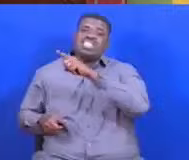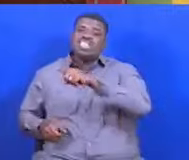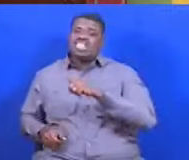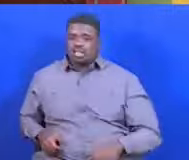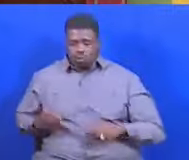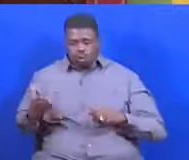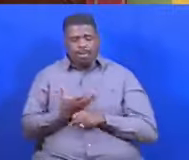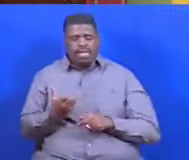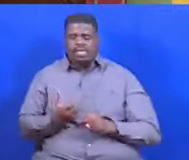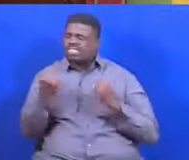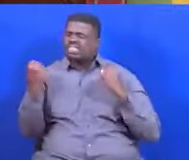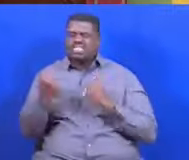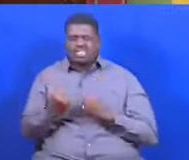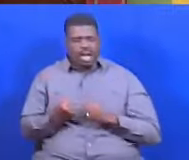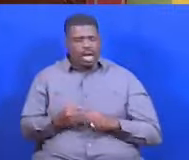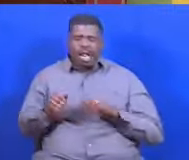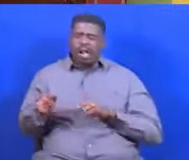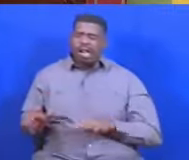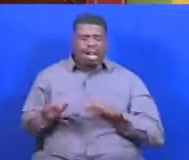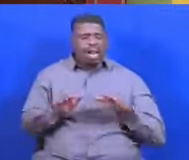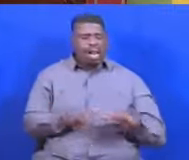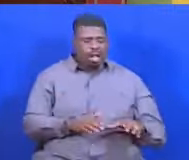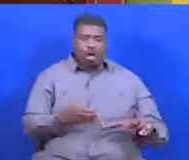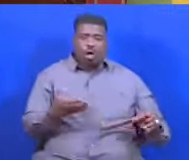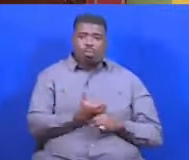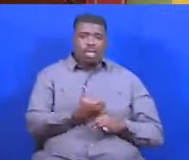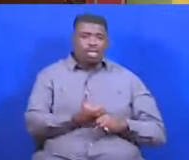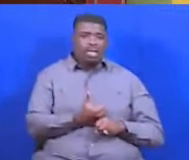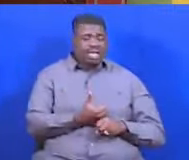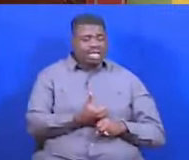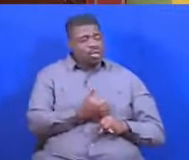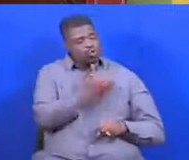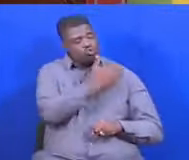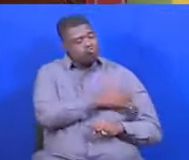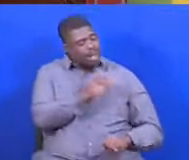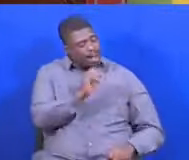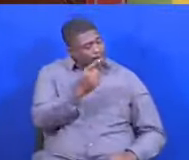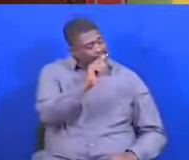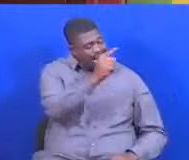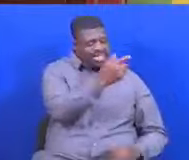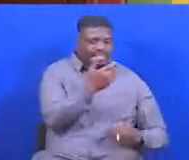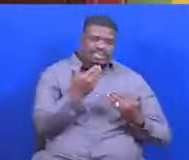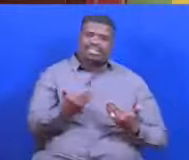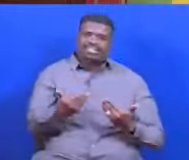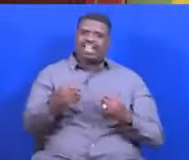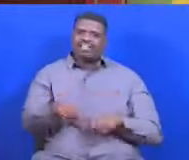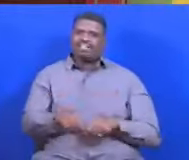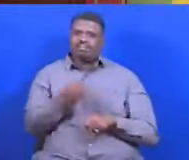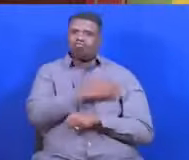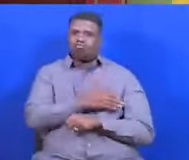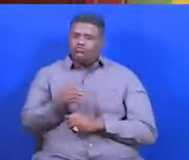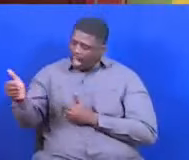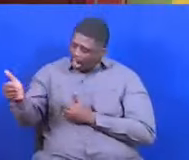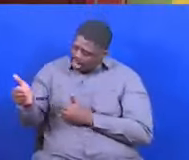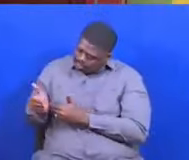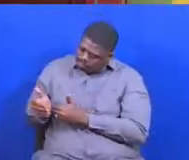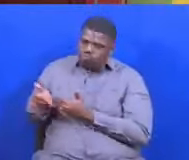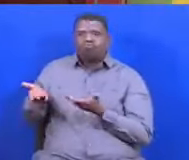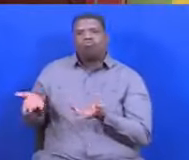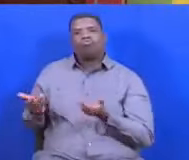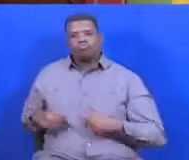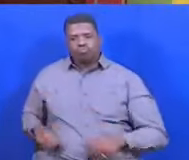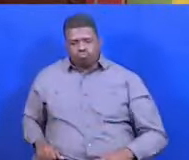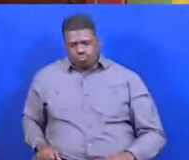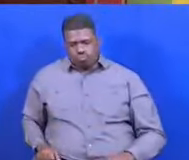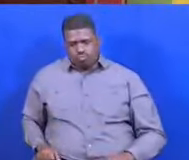walikuwa wanapata shida, wanateseka kwenda kufuata huduma kwenye maeneo ya mbali, sasa hivi huduma nyingi zimesogezwa. Kwa hiyo kwa kweli